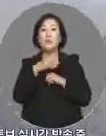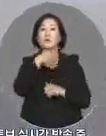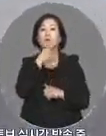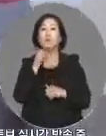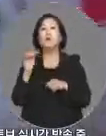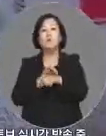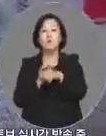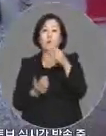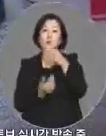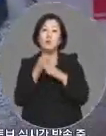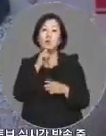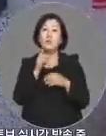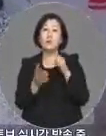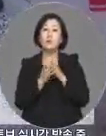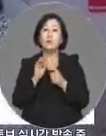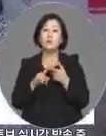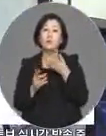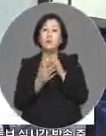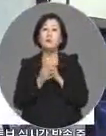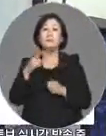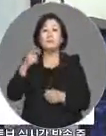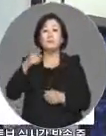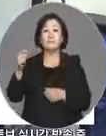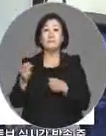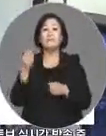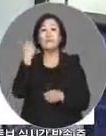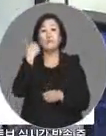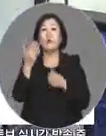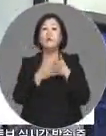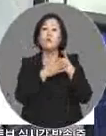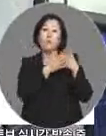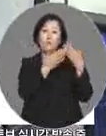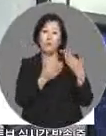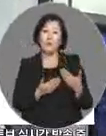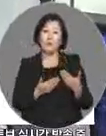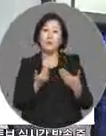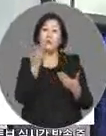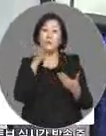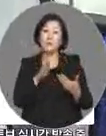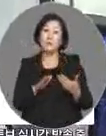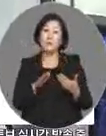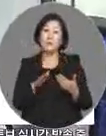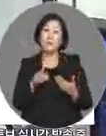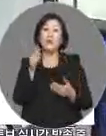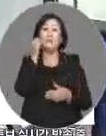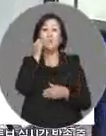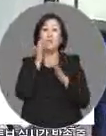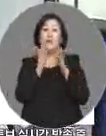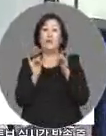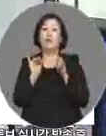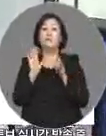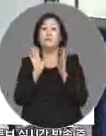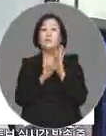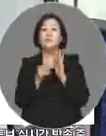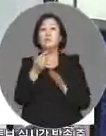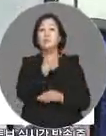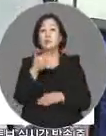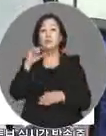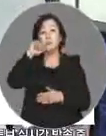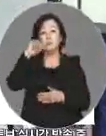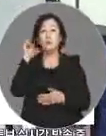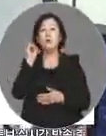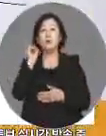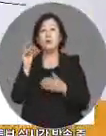호소합니다. 조금 어려웠어요. 저는 누가 도와줘서 했는데 좀 못한 사람들은 굉장히 힘들었을